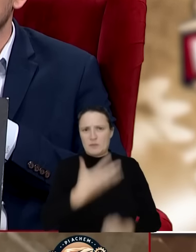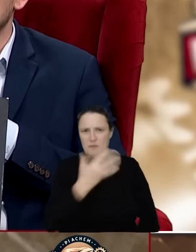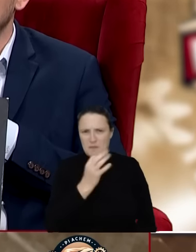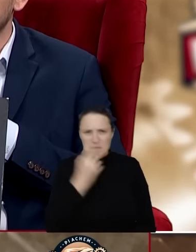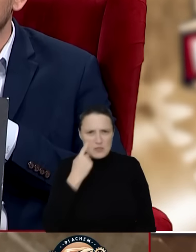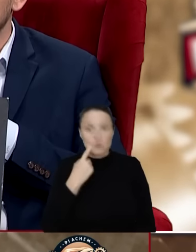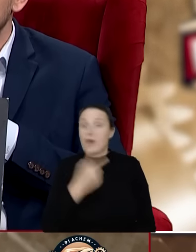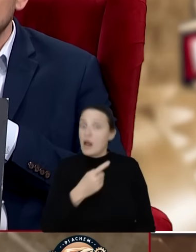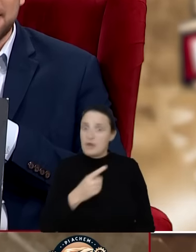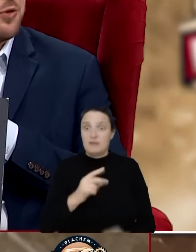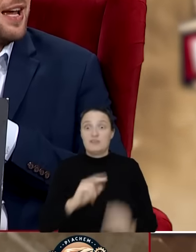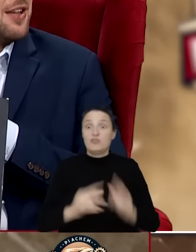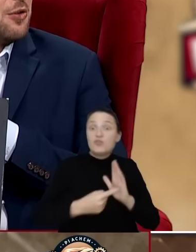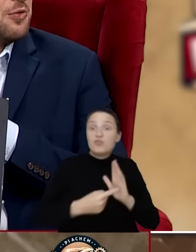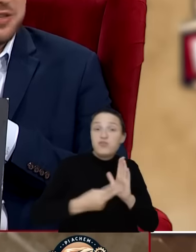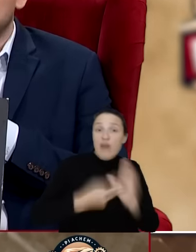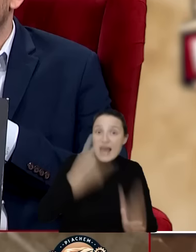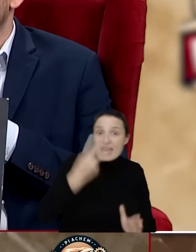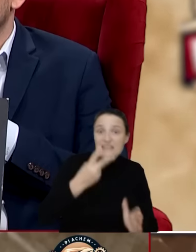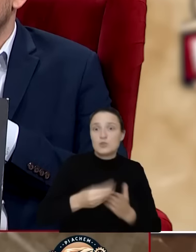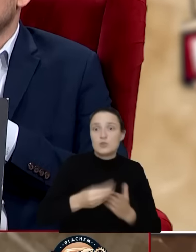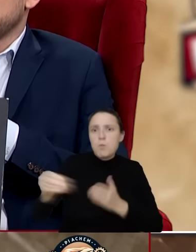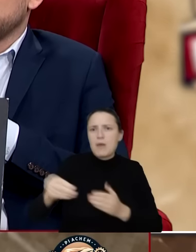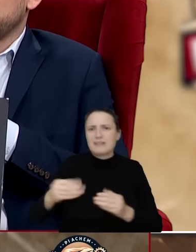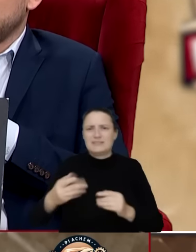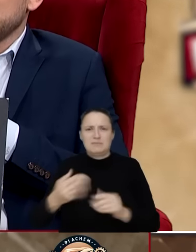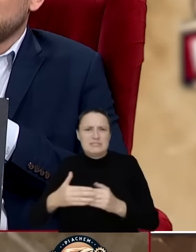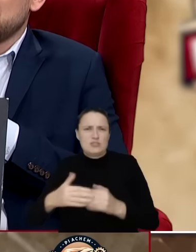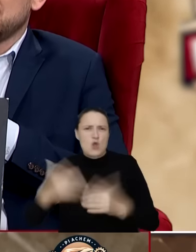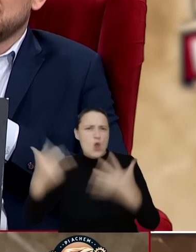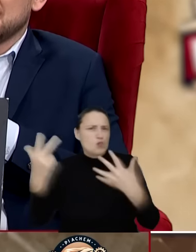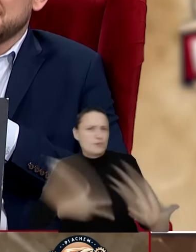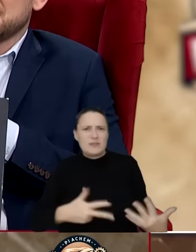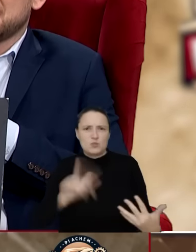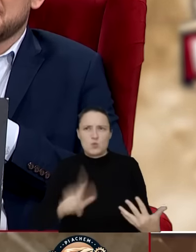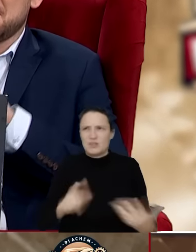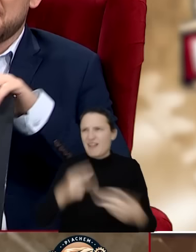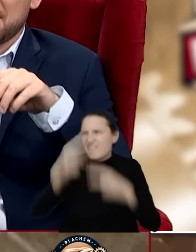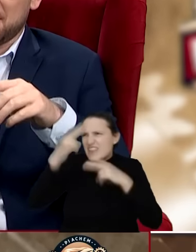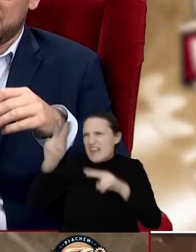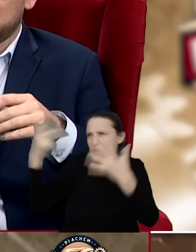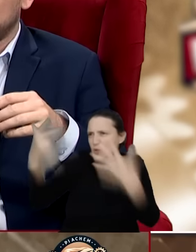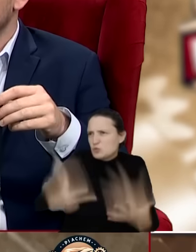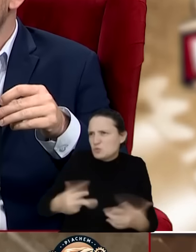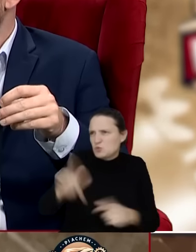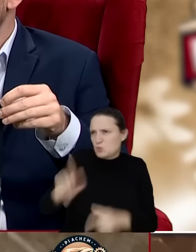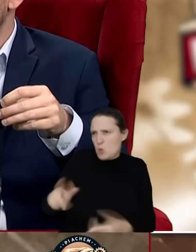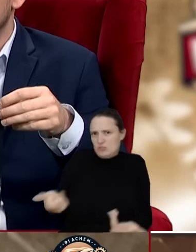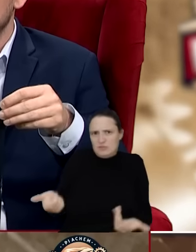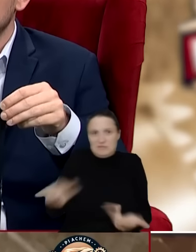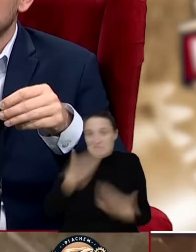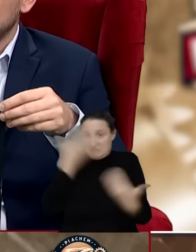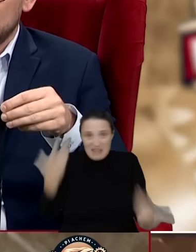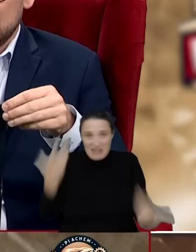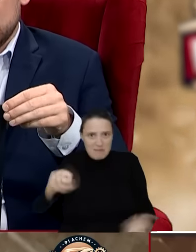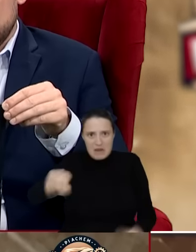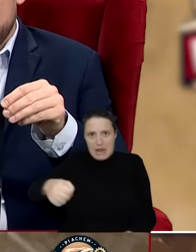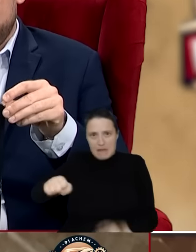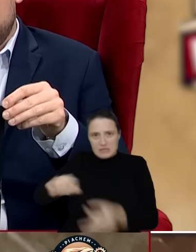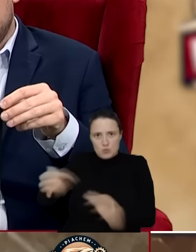8 tysięcy złotych. W ogóle jakie to luksusy muszą być? No nie wiem, wynajem za 8 tysięcy mieszkania, to ja nie wiem, złote klamki mają, czy co?